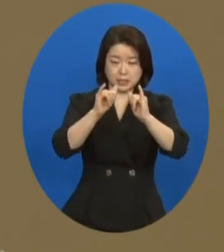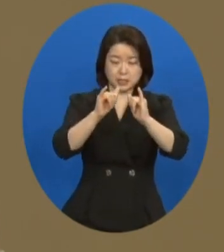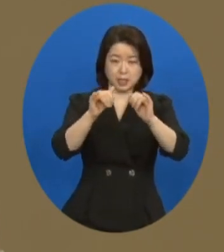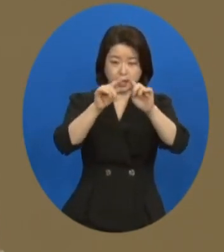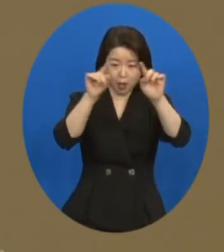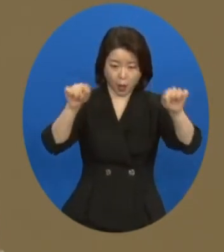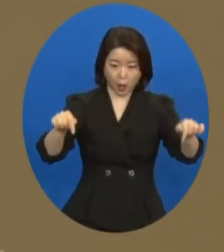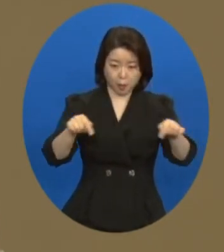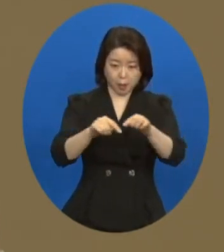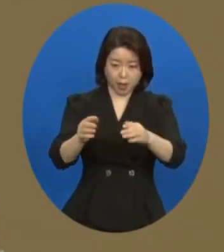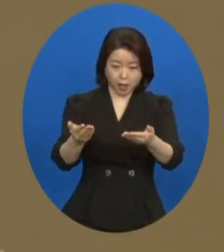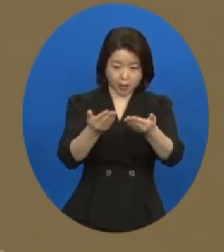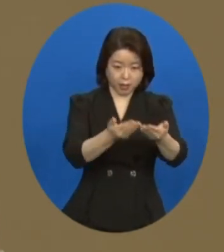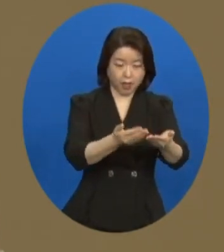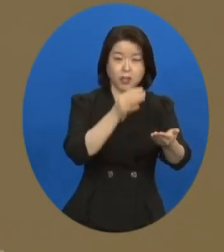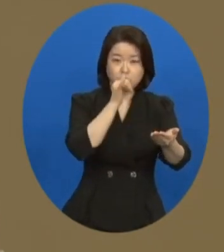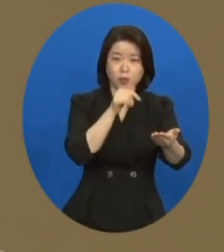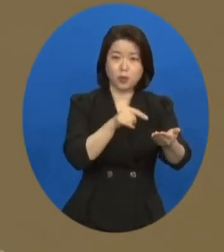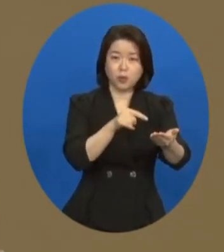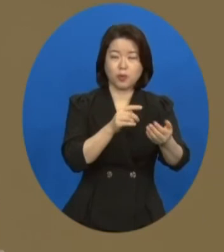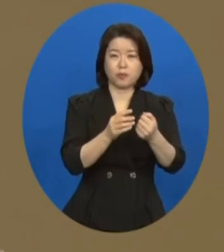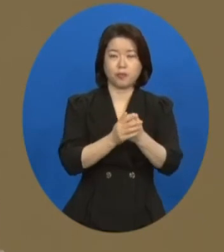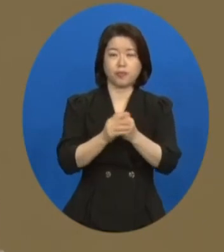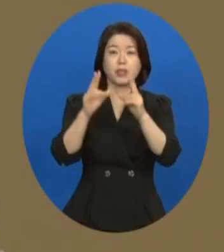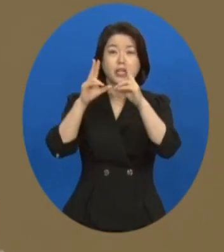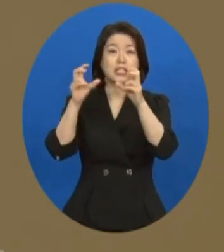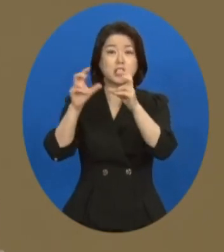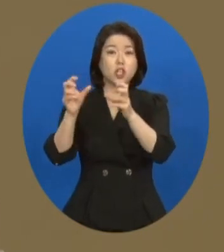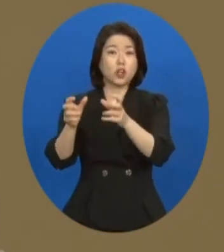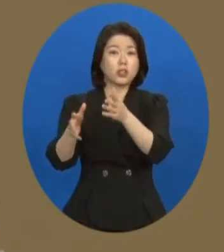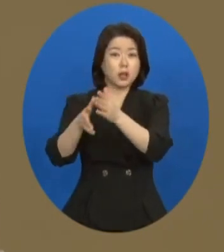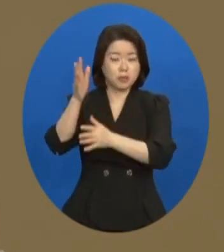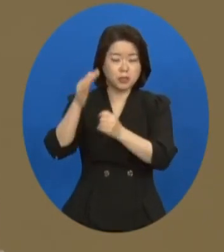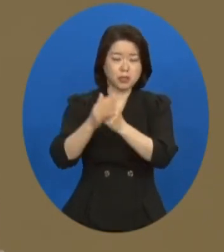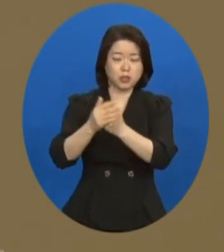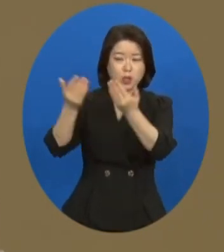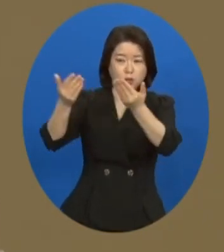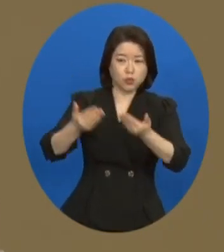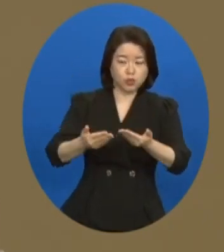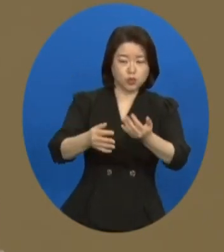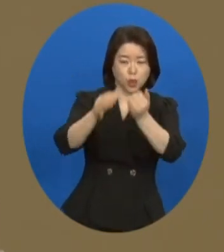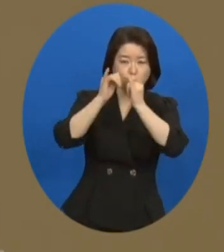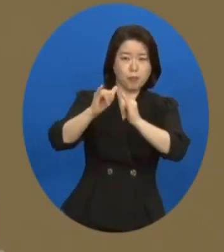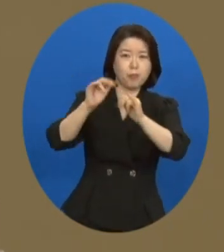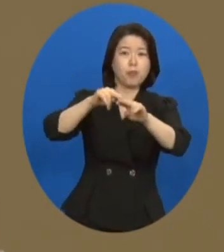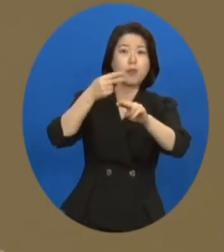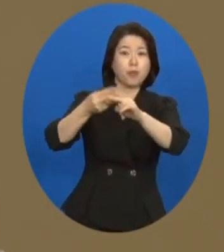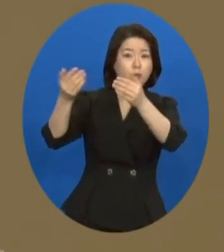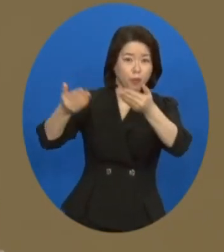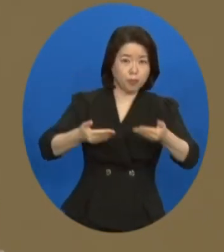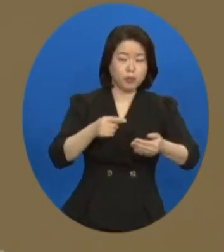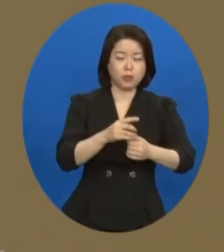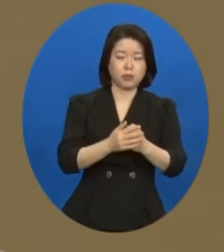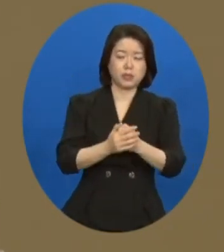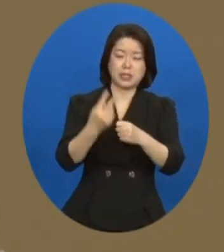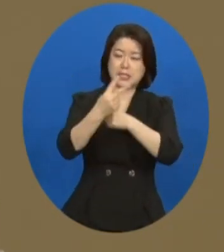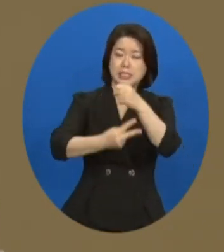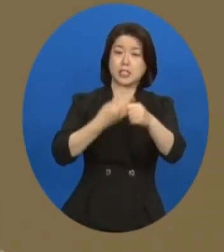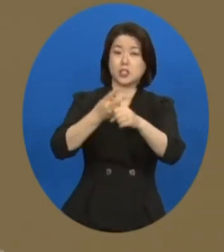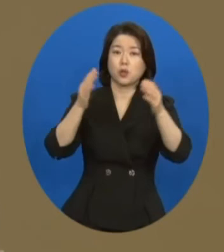책상에 있더라 성남시에서 준 표창패 였습니다 지난 2년 동안